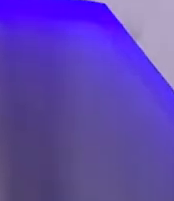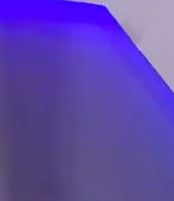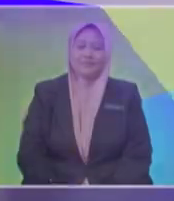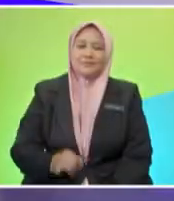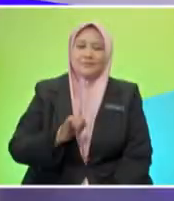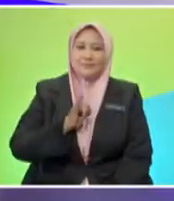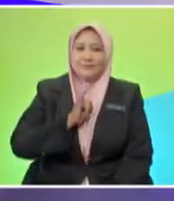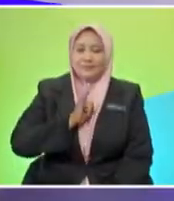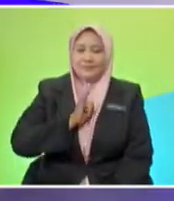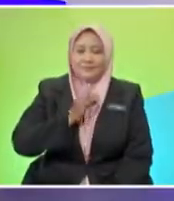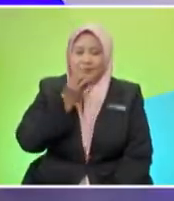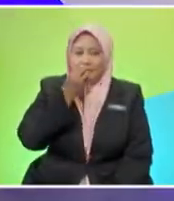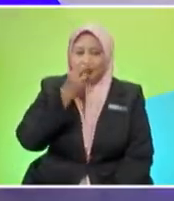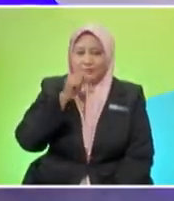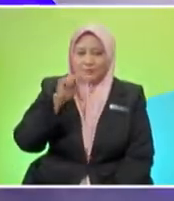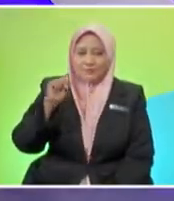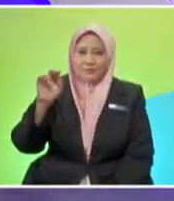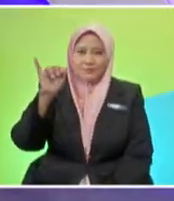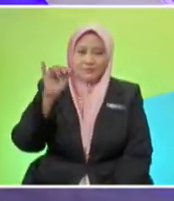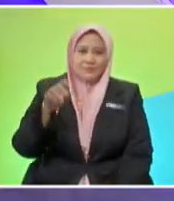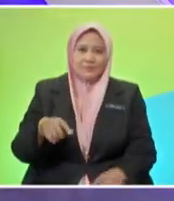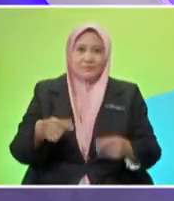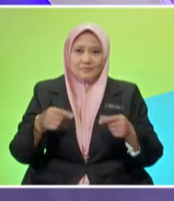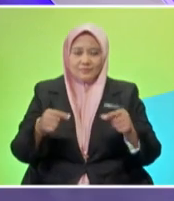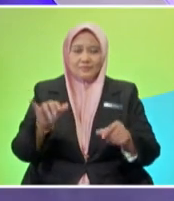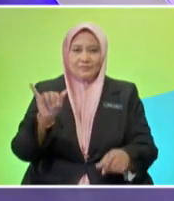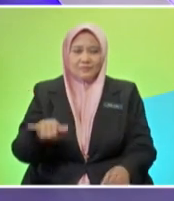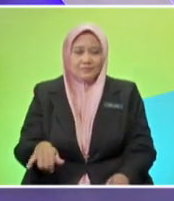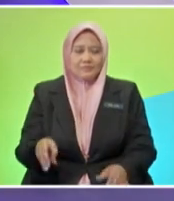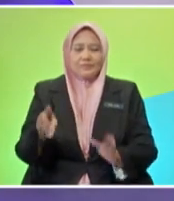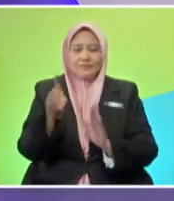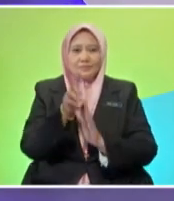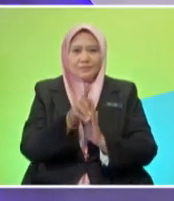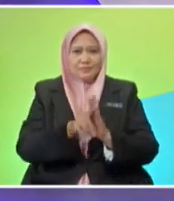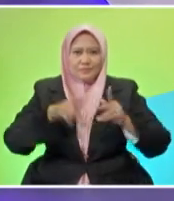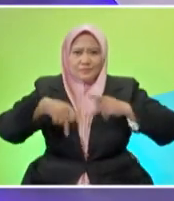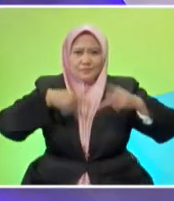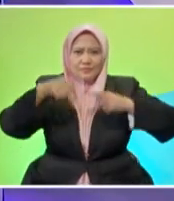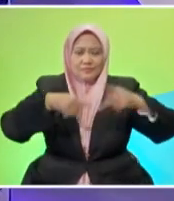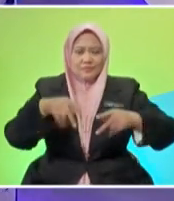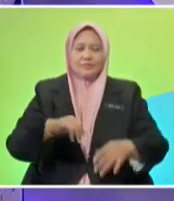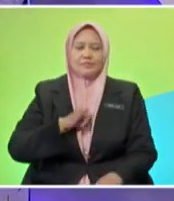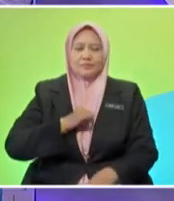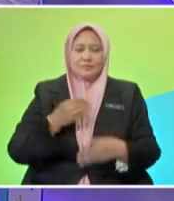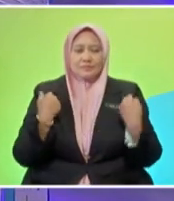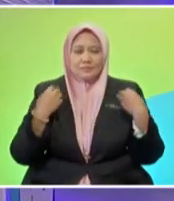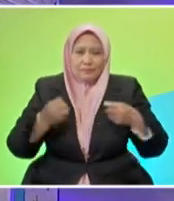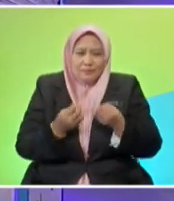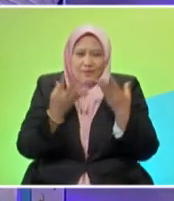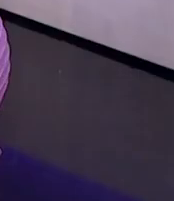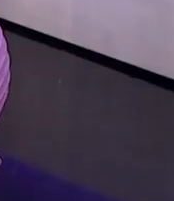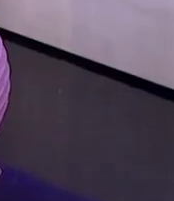Saya makanan segera yang diproses. Saya ada banyak garam,